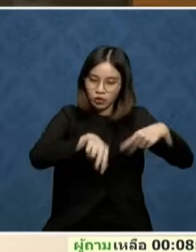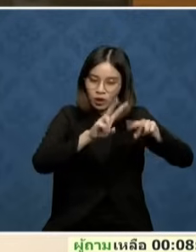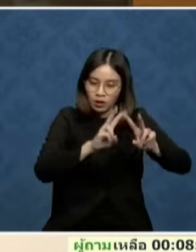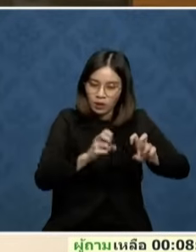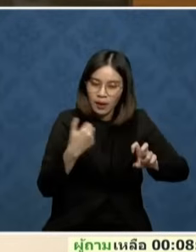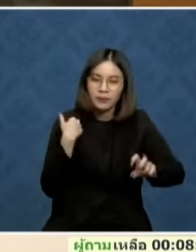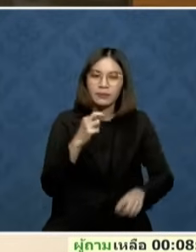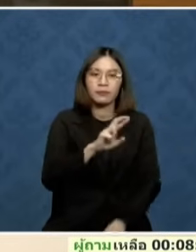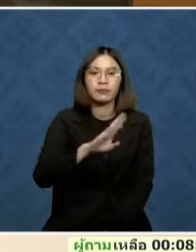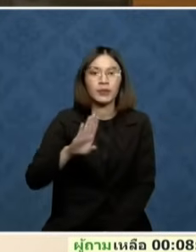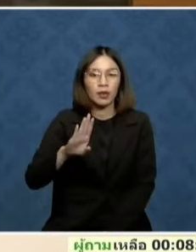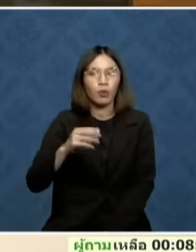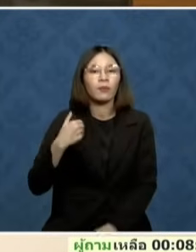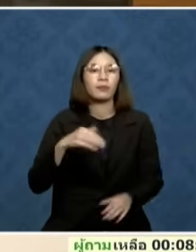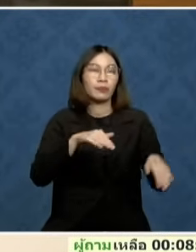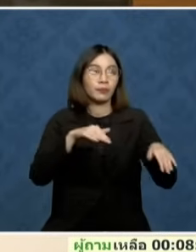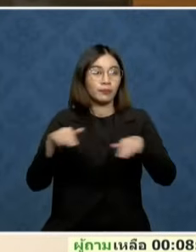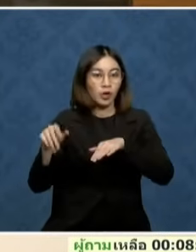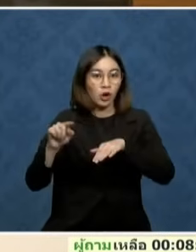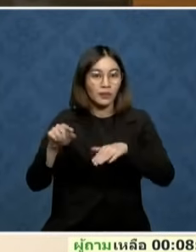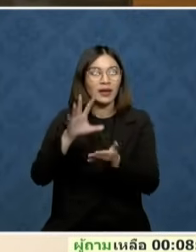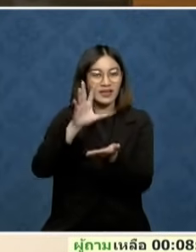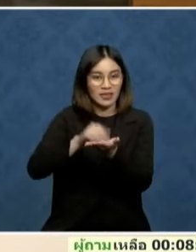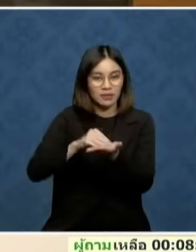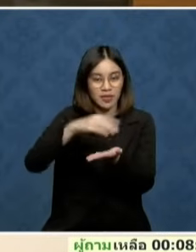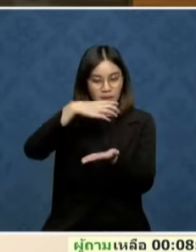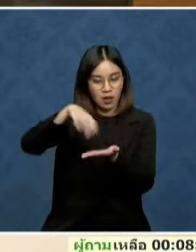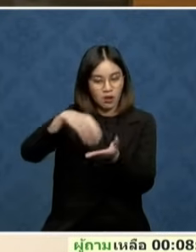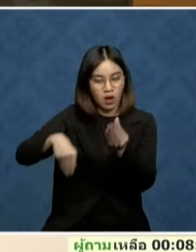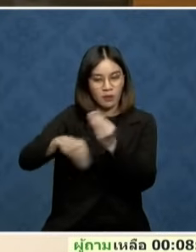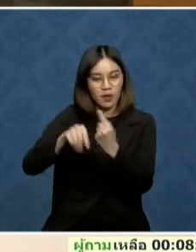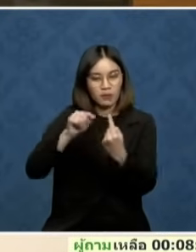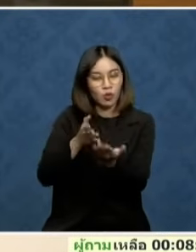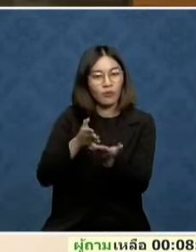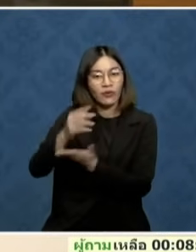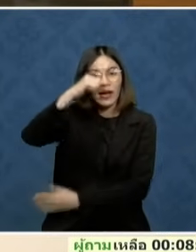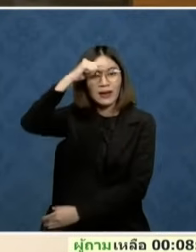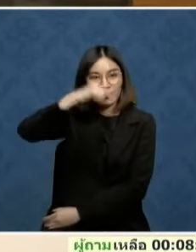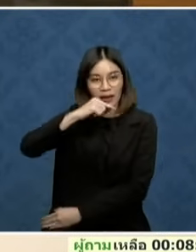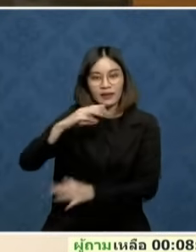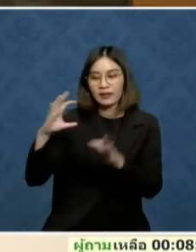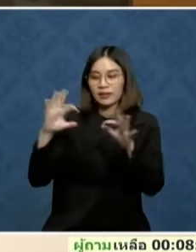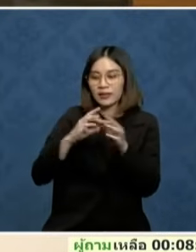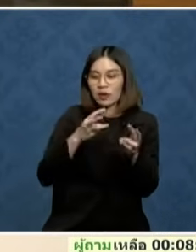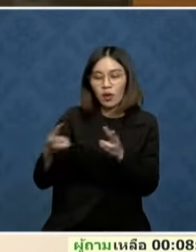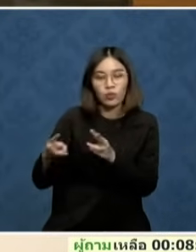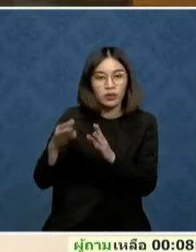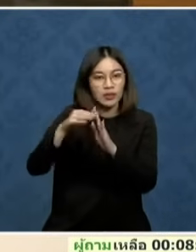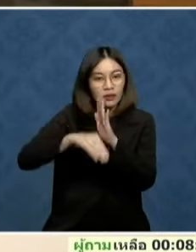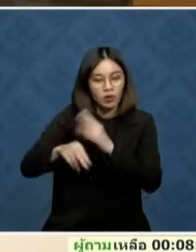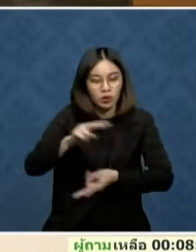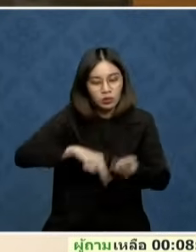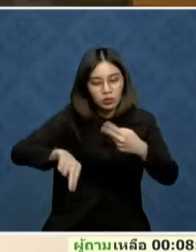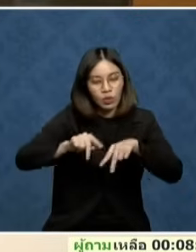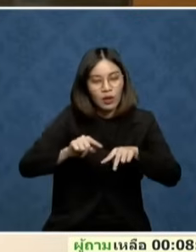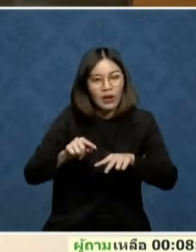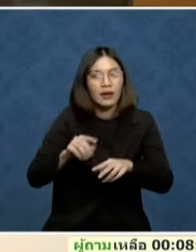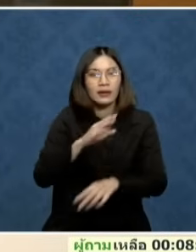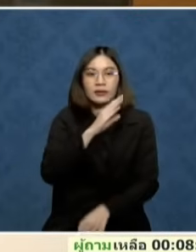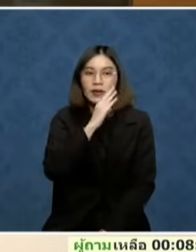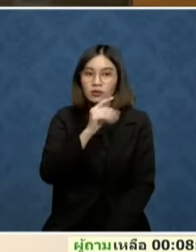เป็นระบบโดยพร้อมที่จะให้ข้อมูลเพิ่มเติมกับฝ่ายไทยเกี่ยวกับแนวทางในการตรวจสอบห